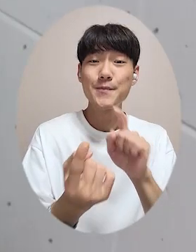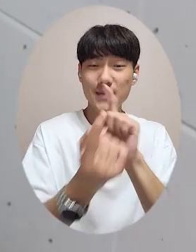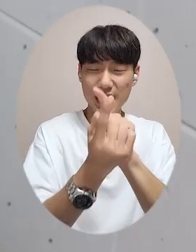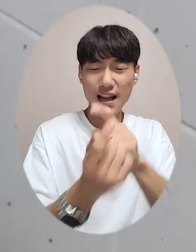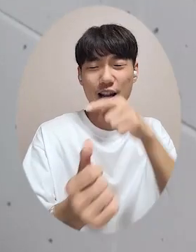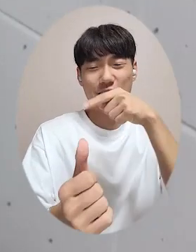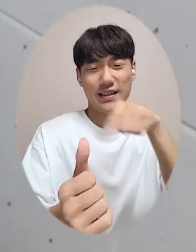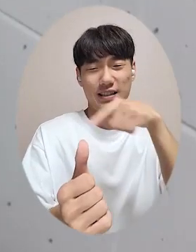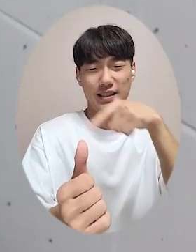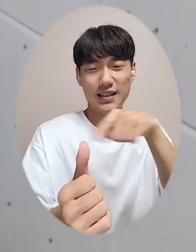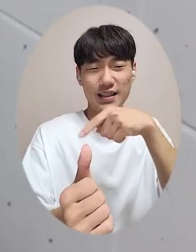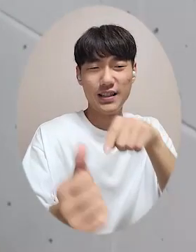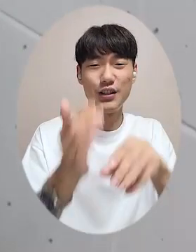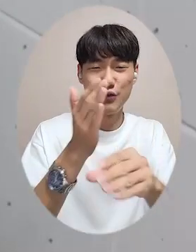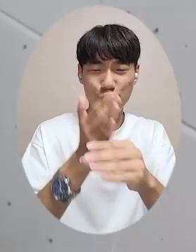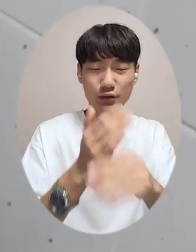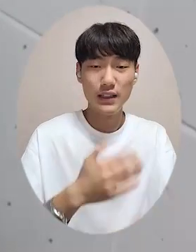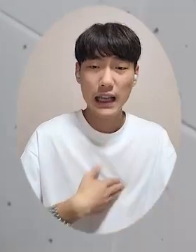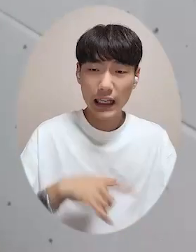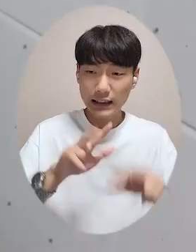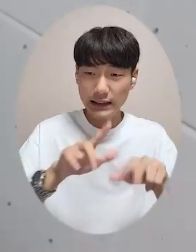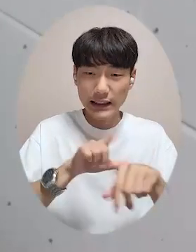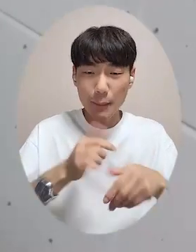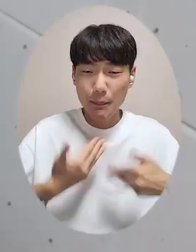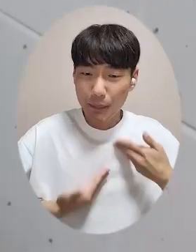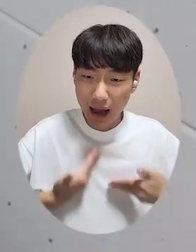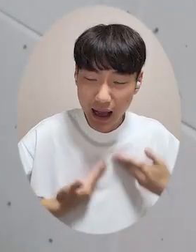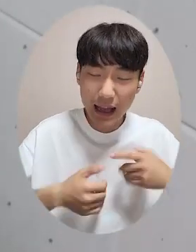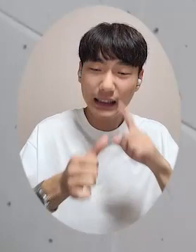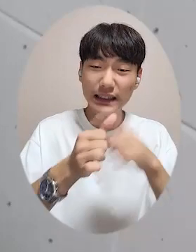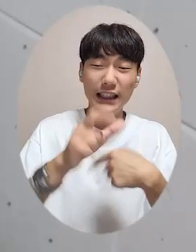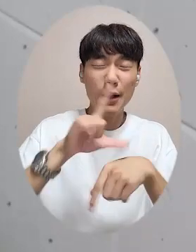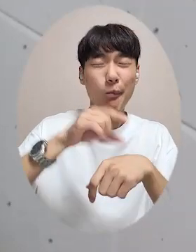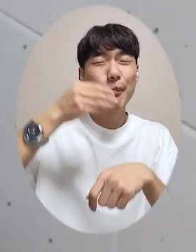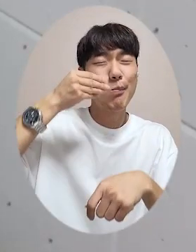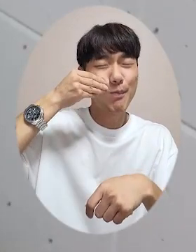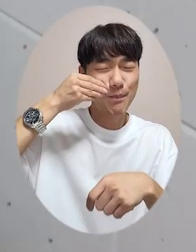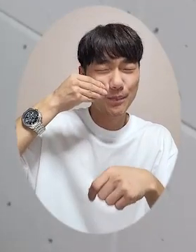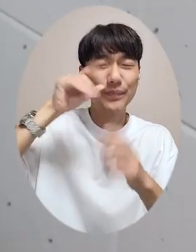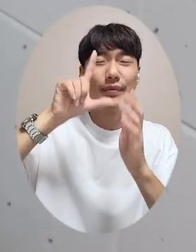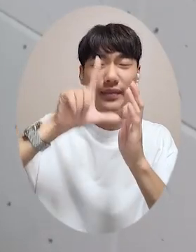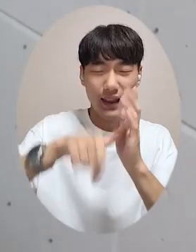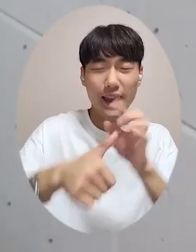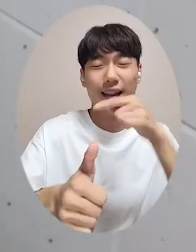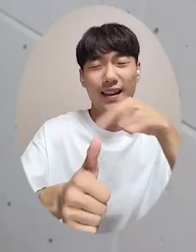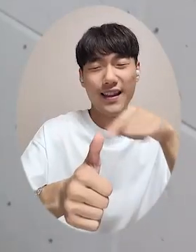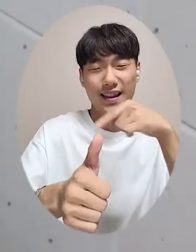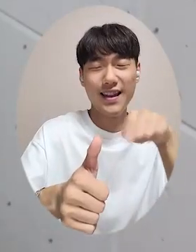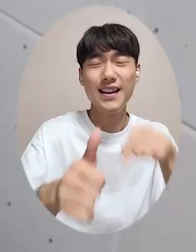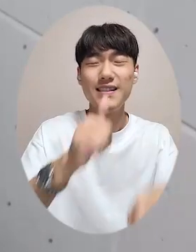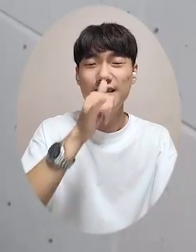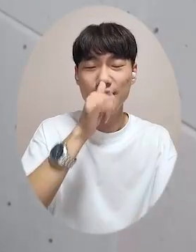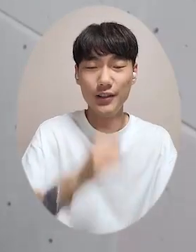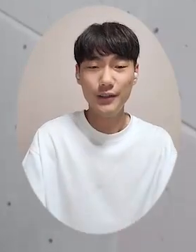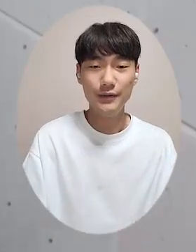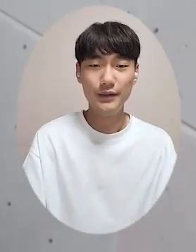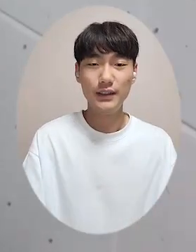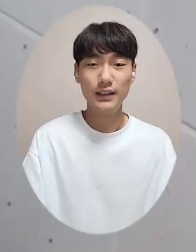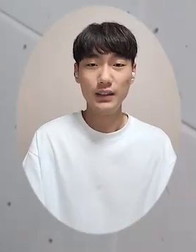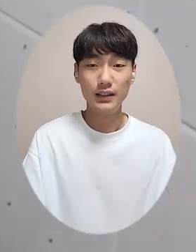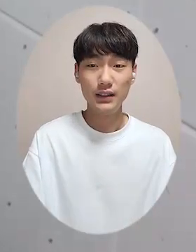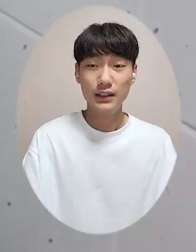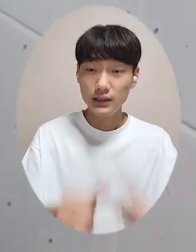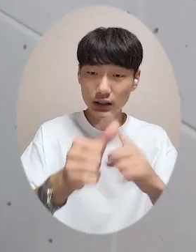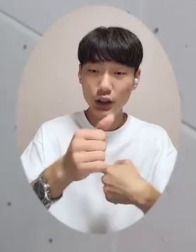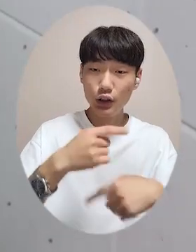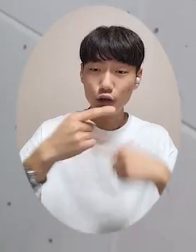교육을 조금 이제 시간 짬짬이 될 때마다 하고 있고요. 교육을 어떻게 하냐면 이제 후배는 이제 저희 직속 후배다